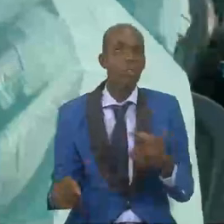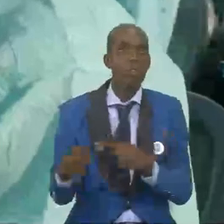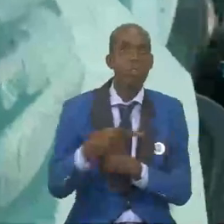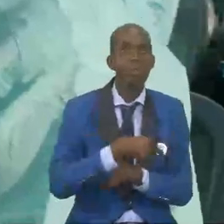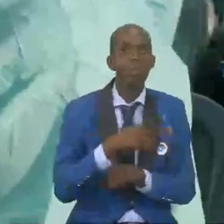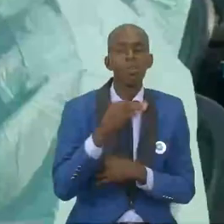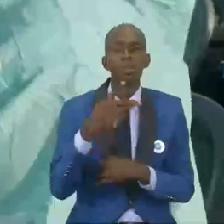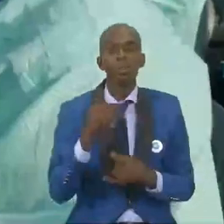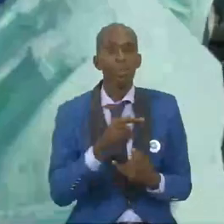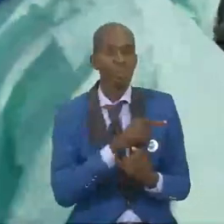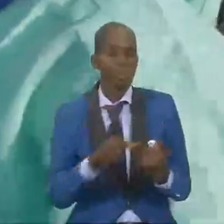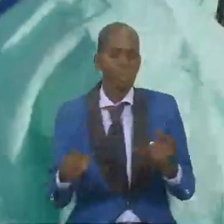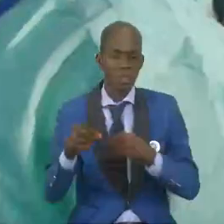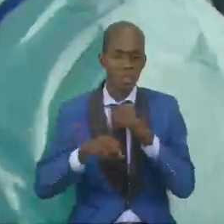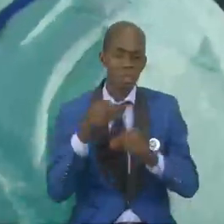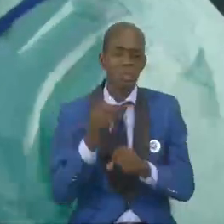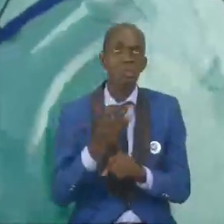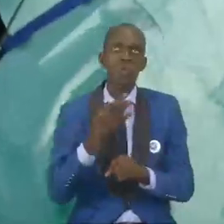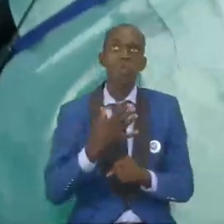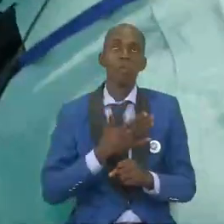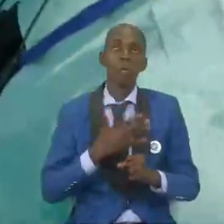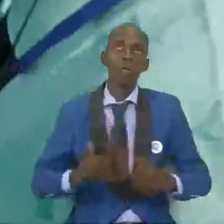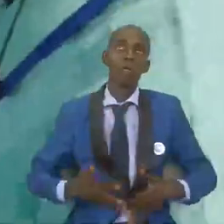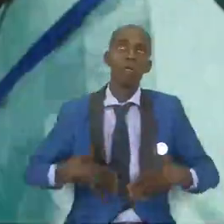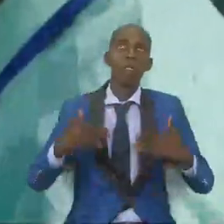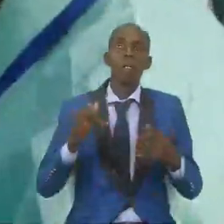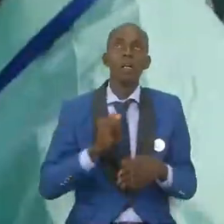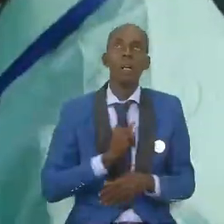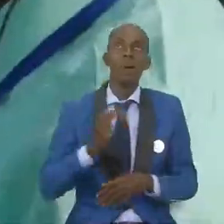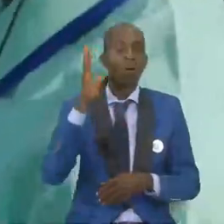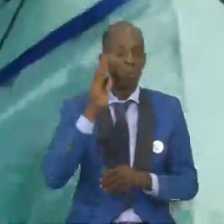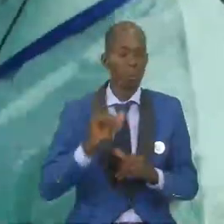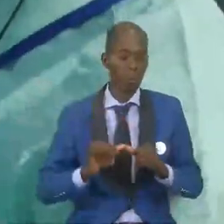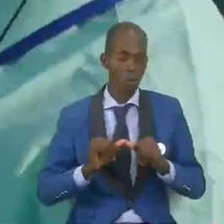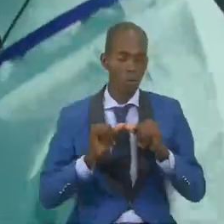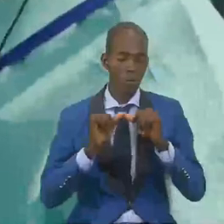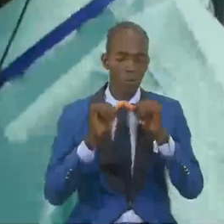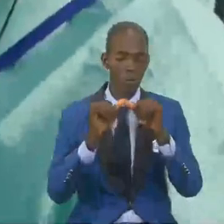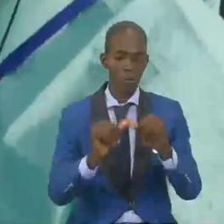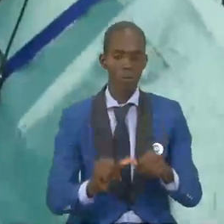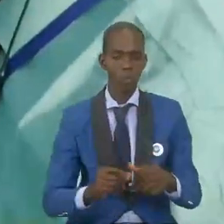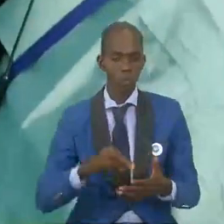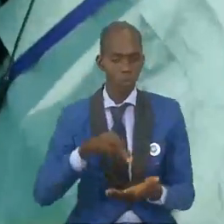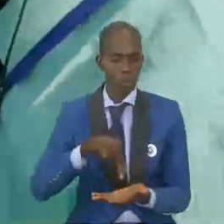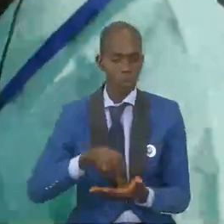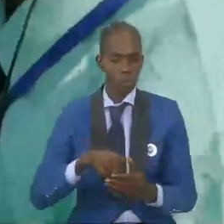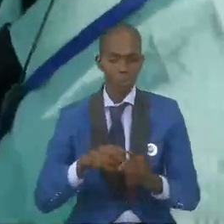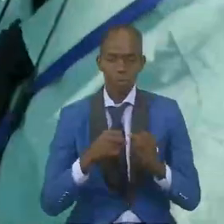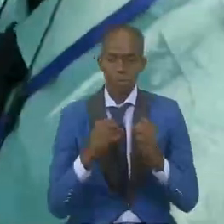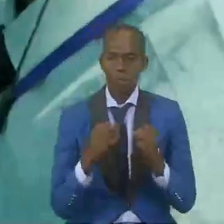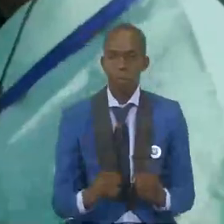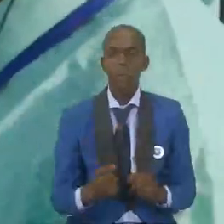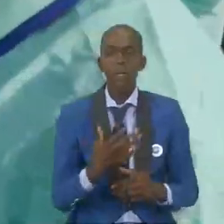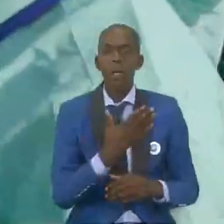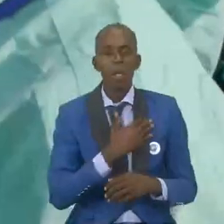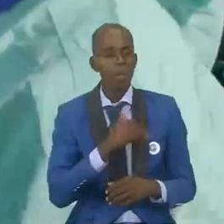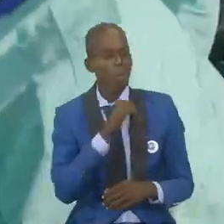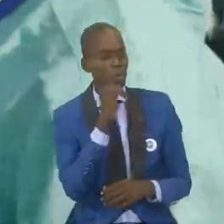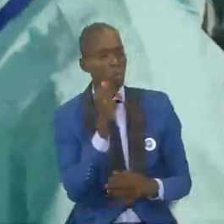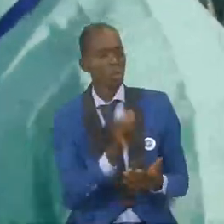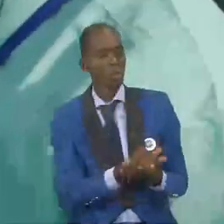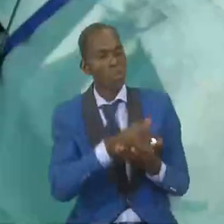pour que jusqu'à la dernière heure, jusqu'au dernier jour, jusqu'à la dernière année de ma vie, Je vais continuer à